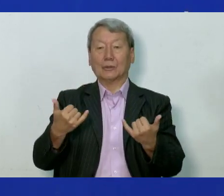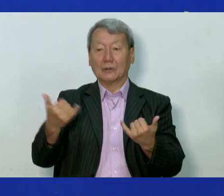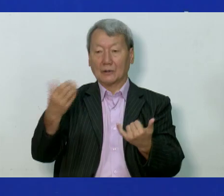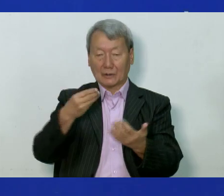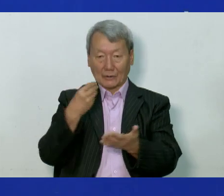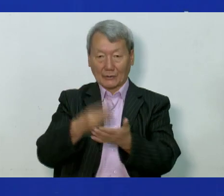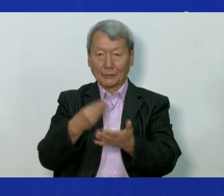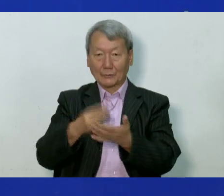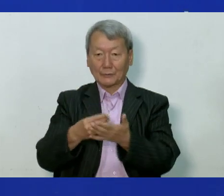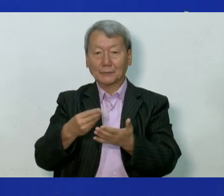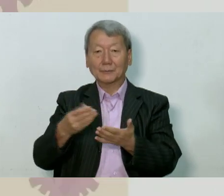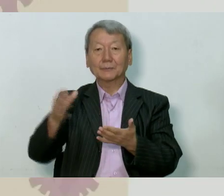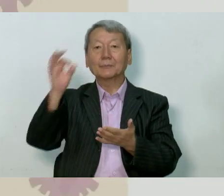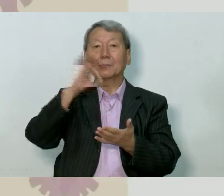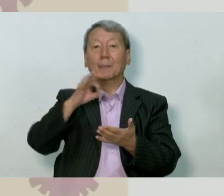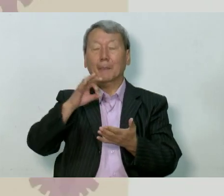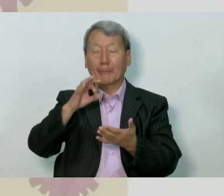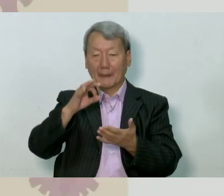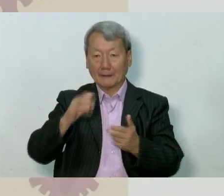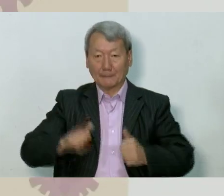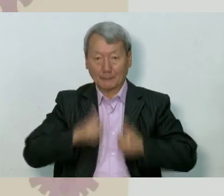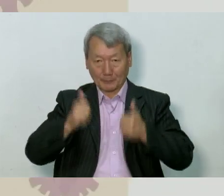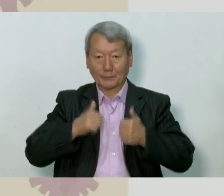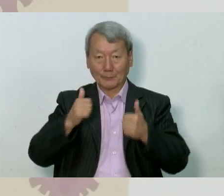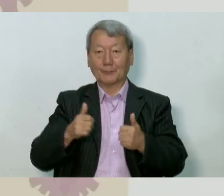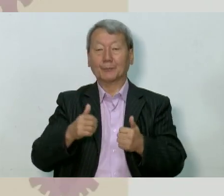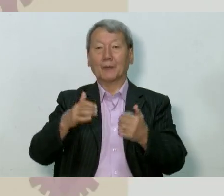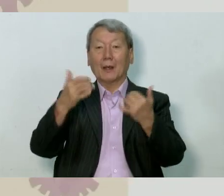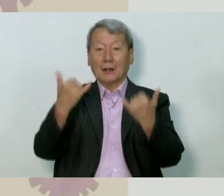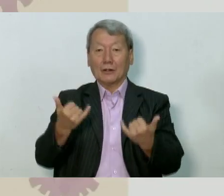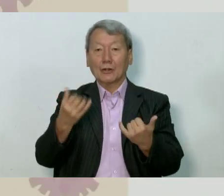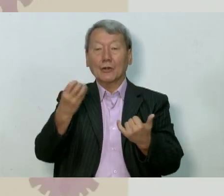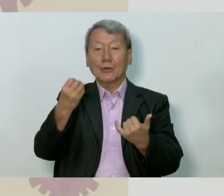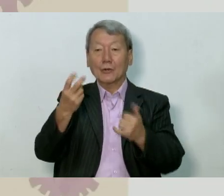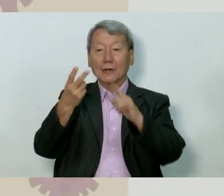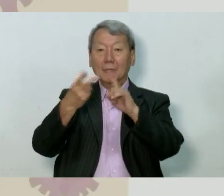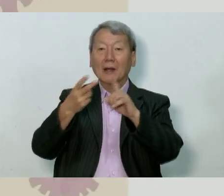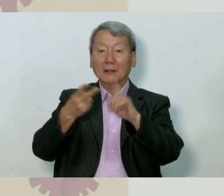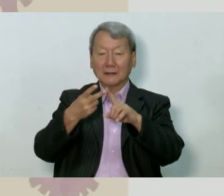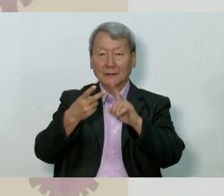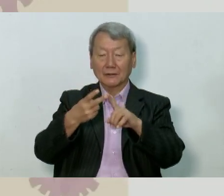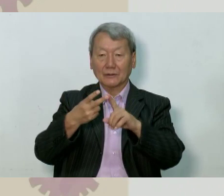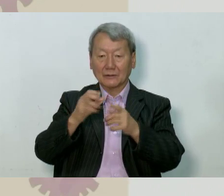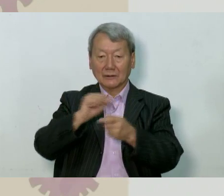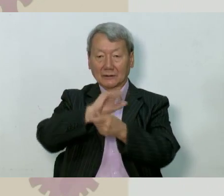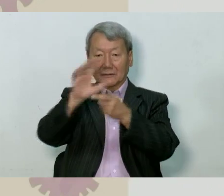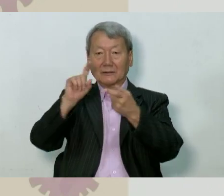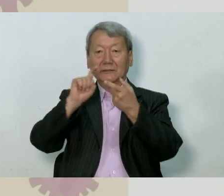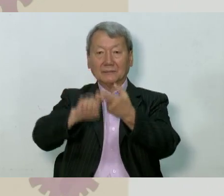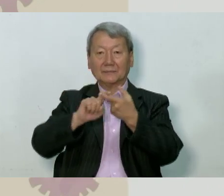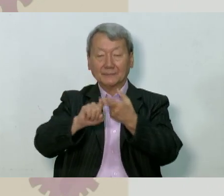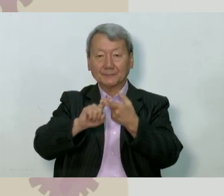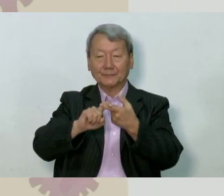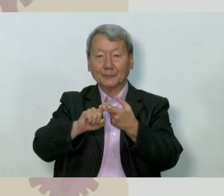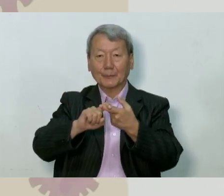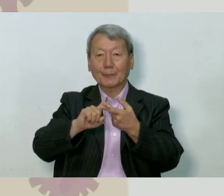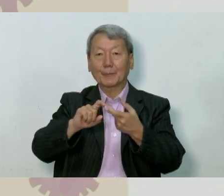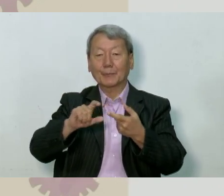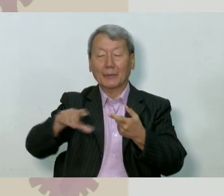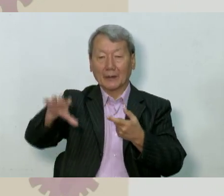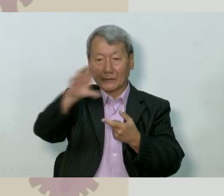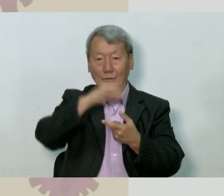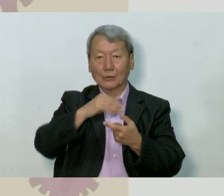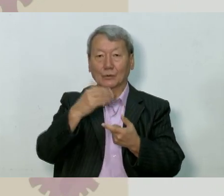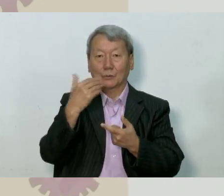акча каражат тартканга мажбур болдук. Андан тышкары экинчи багыт COVID-19 вирусунун